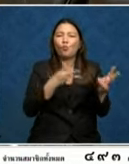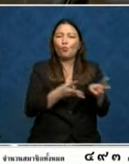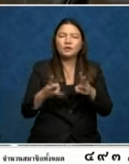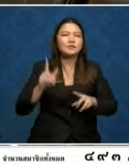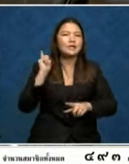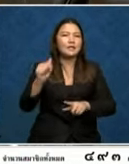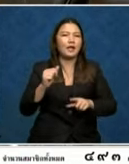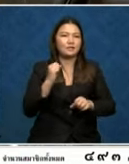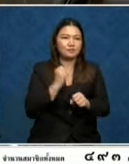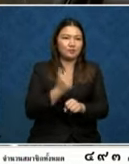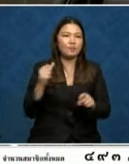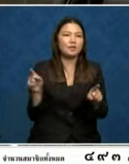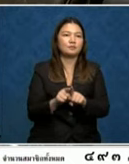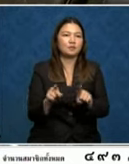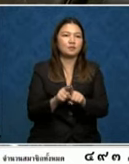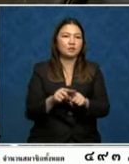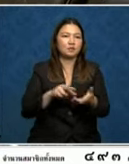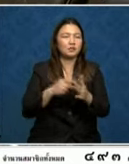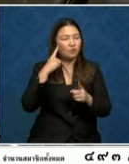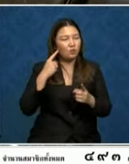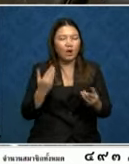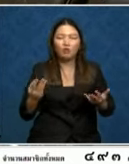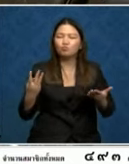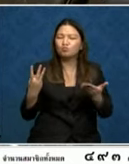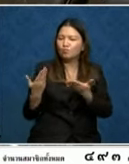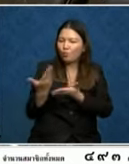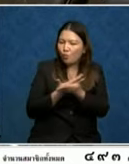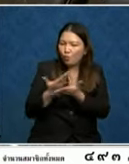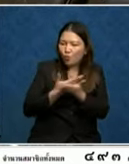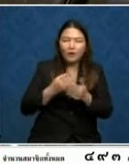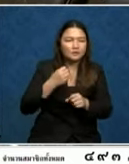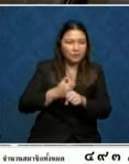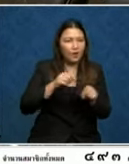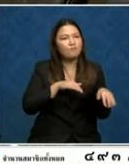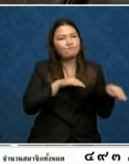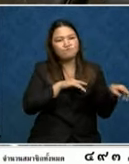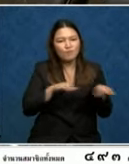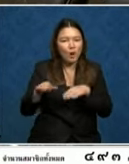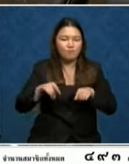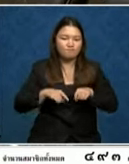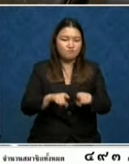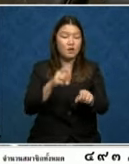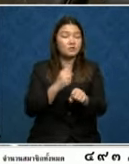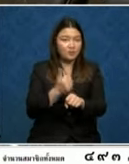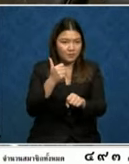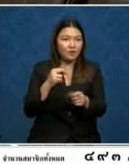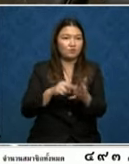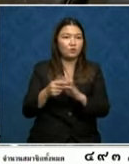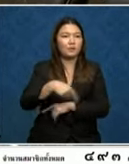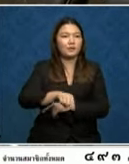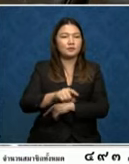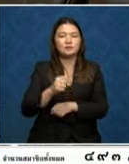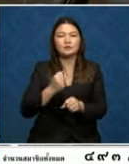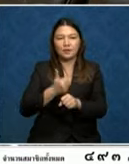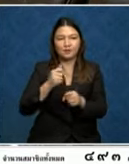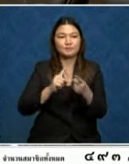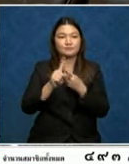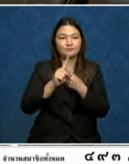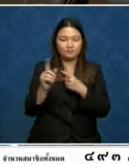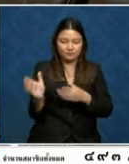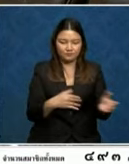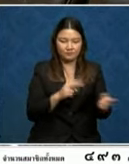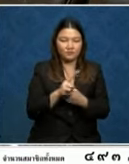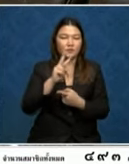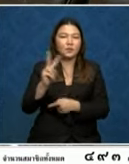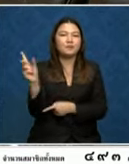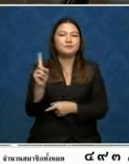nodig่สามารถรับหรอพจจารณาไร้อมกได้และเราก็มีร่างอังuratี่ใช้ในการพิจ oll popcornuhม siz ngàyครับป